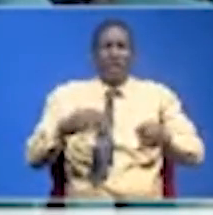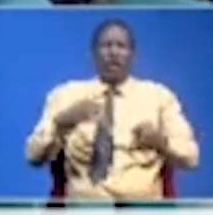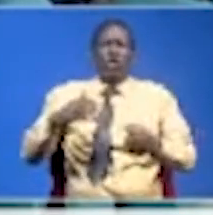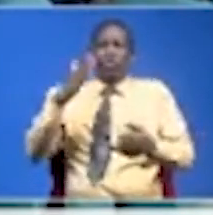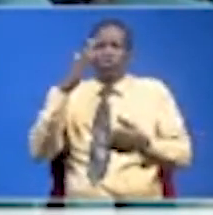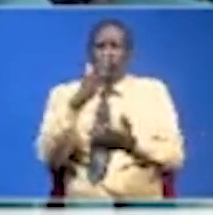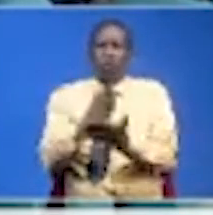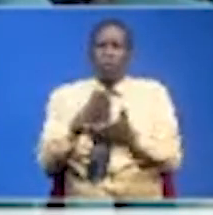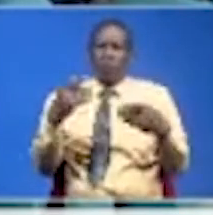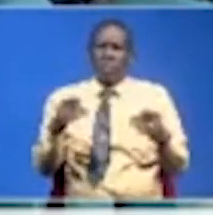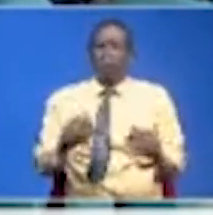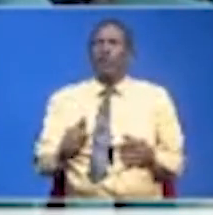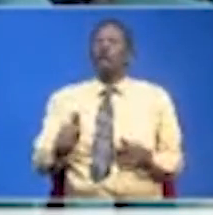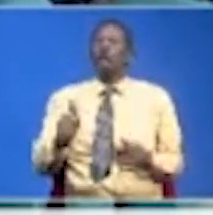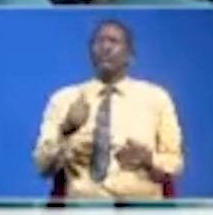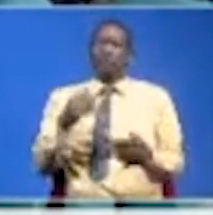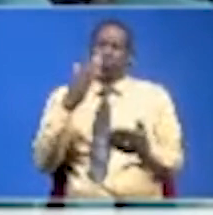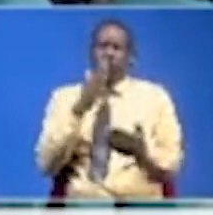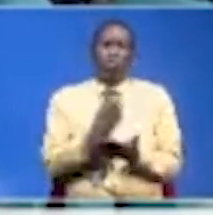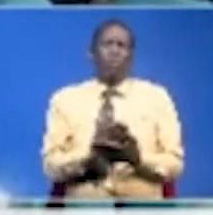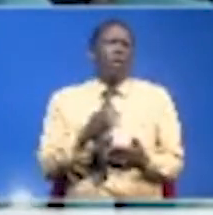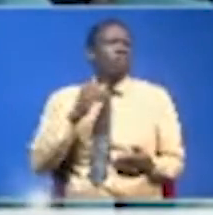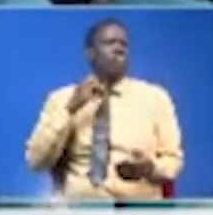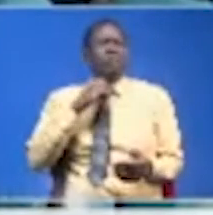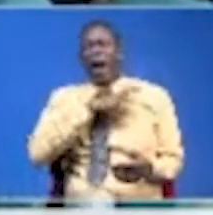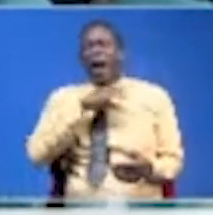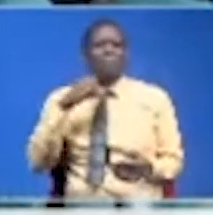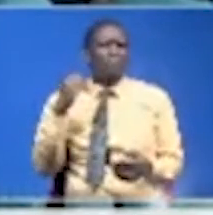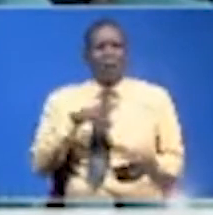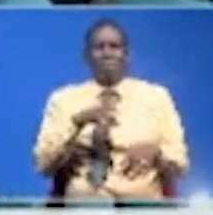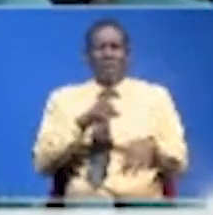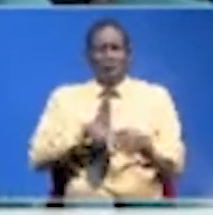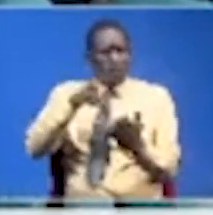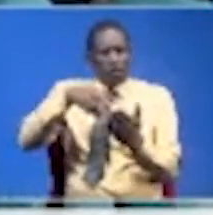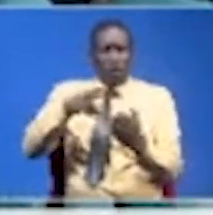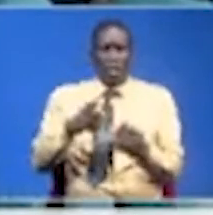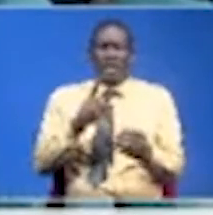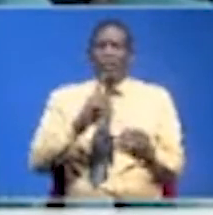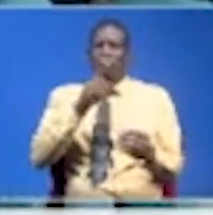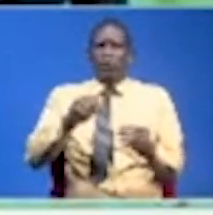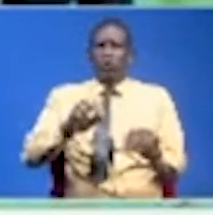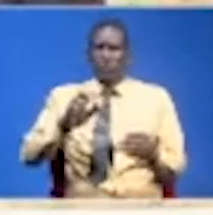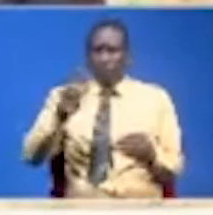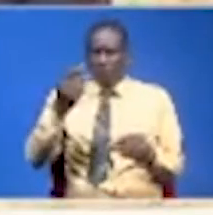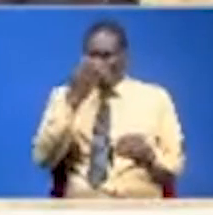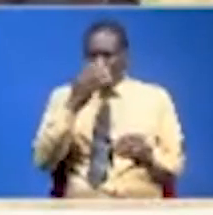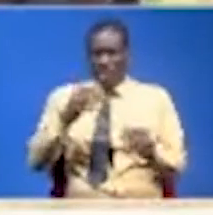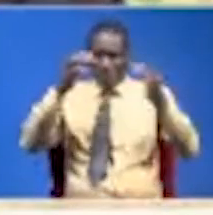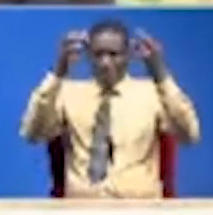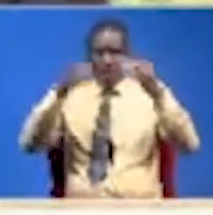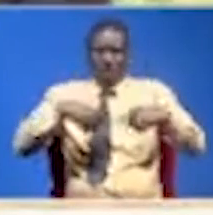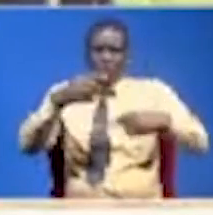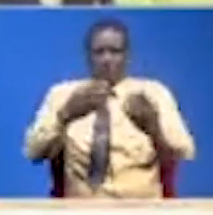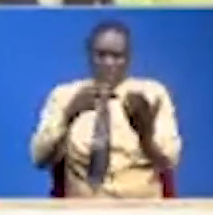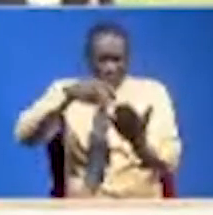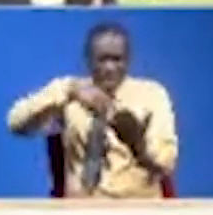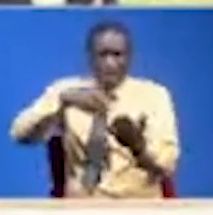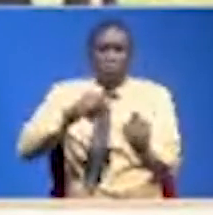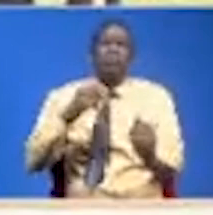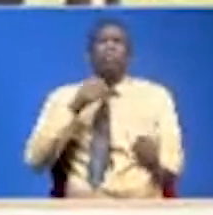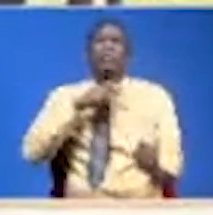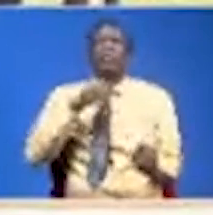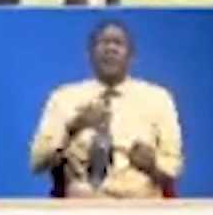kuwanyamazisha walikataa na kuendelea kuzua kelele, na akalazimika kuendelea kusoma hotuba hiyo kwa kelele hiyo.